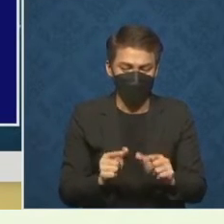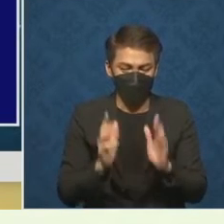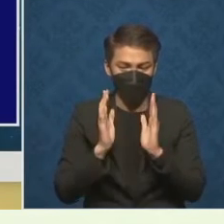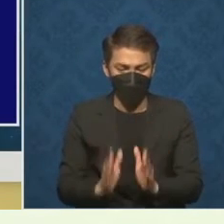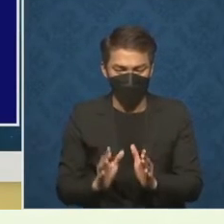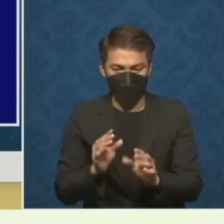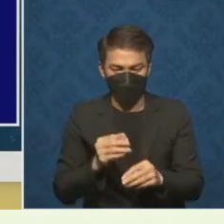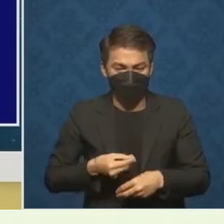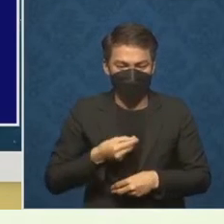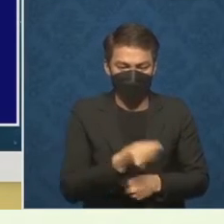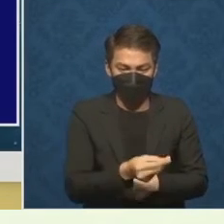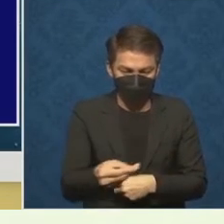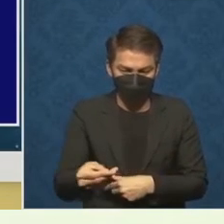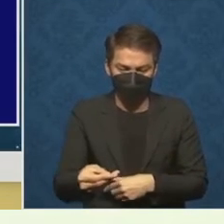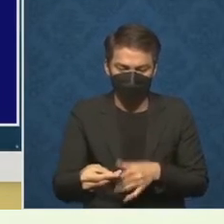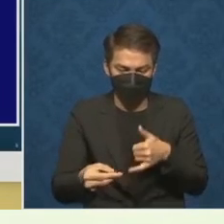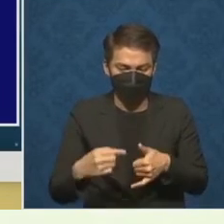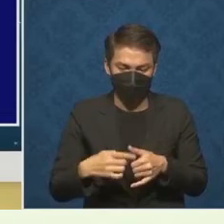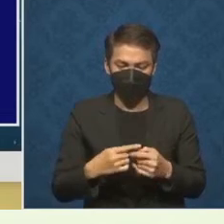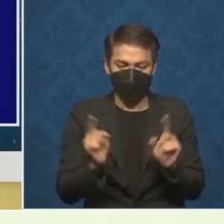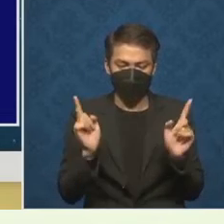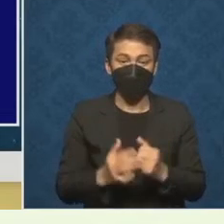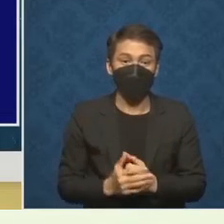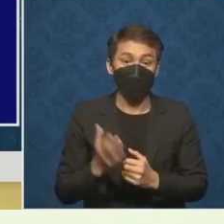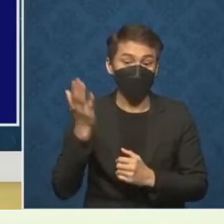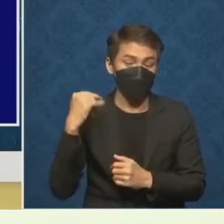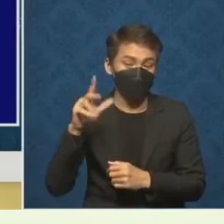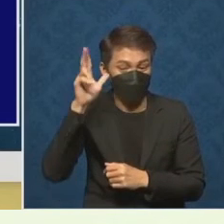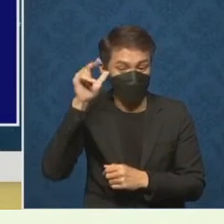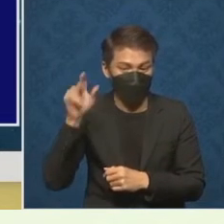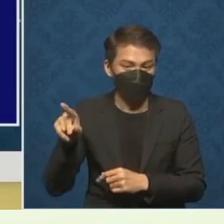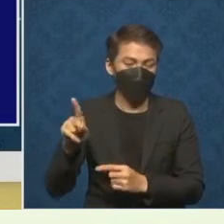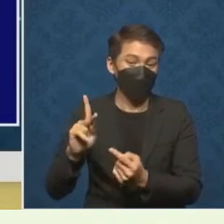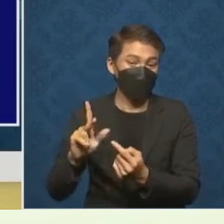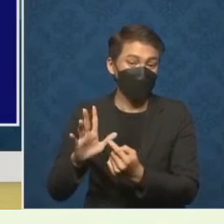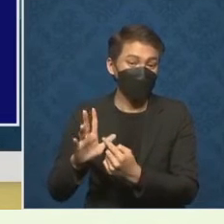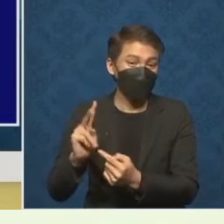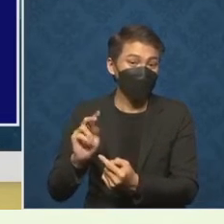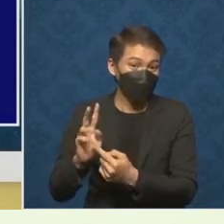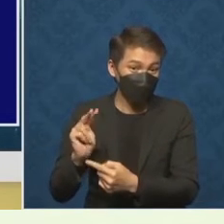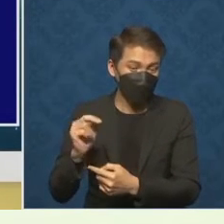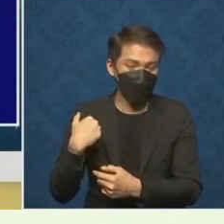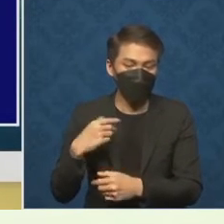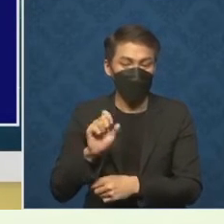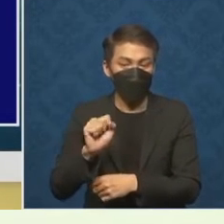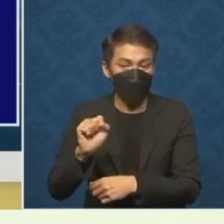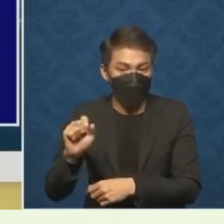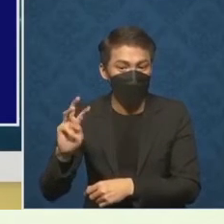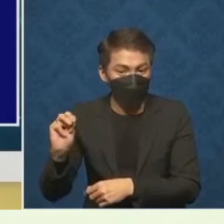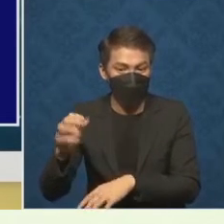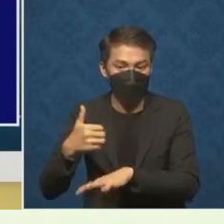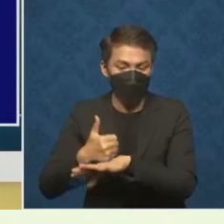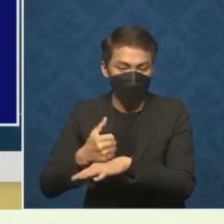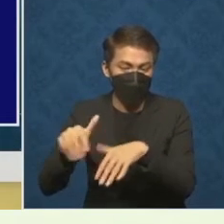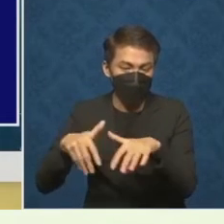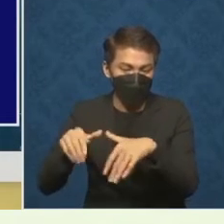ไปนะครับจากกำนันผู้ใหญ่บ้านนะอสม.นะก็เปลี่ยนมาเป็นนะ